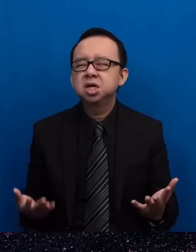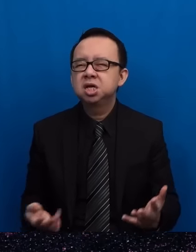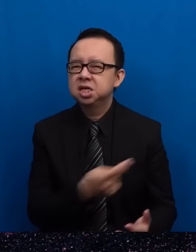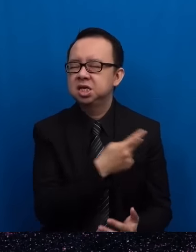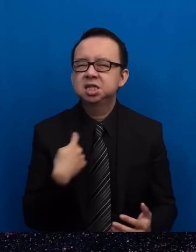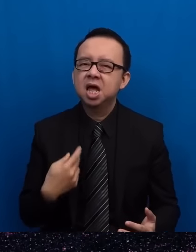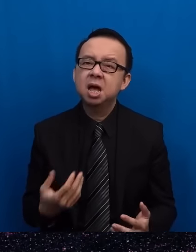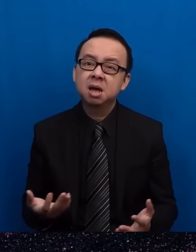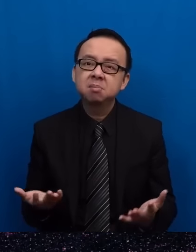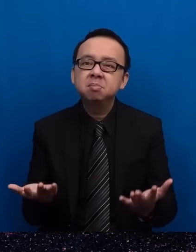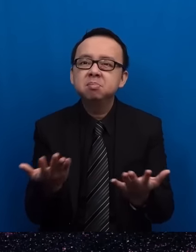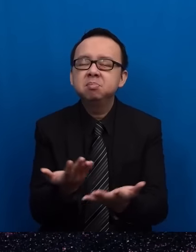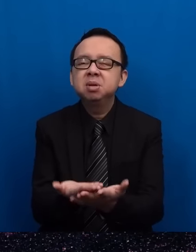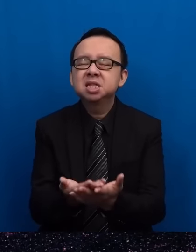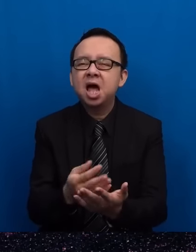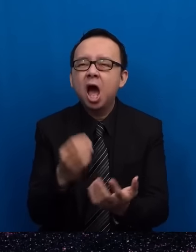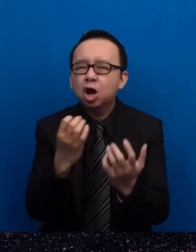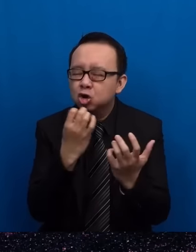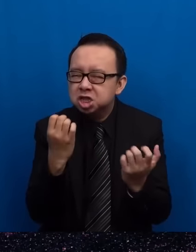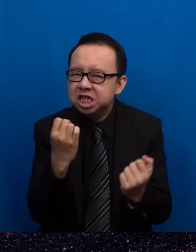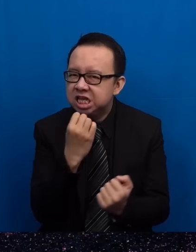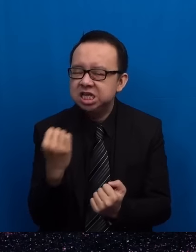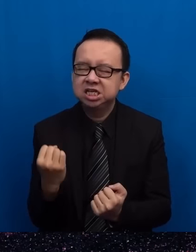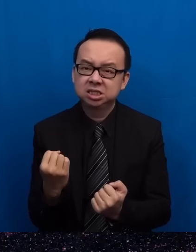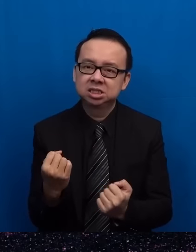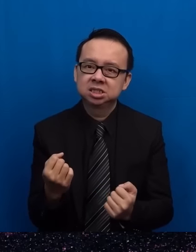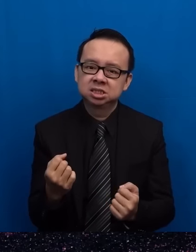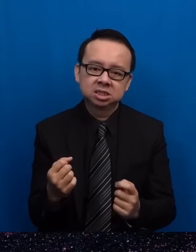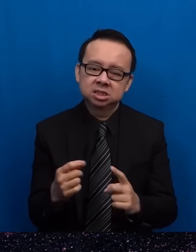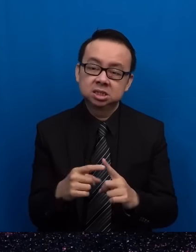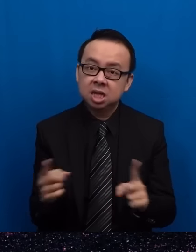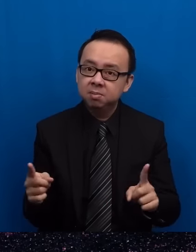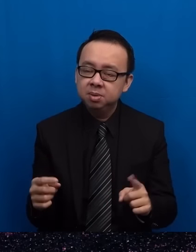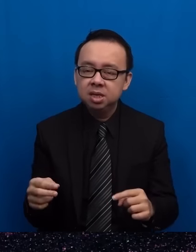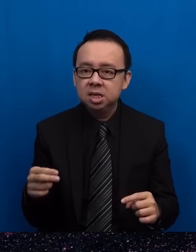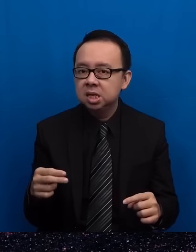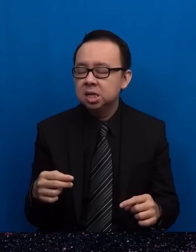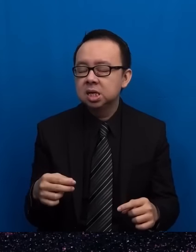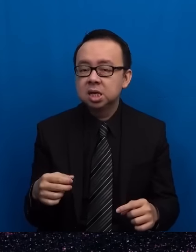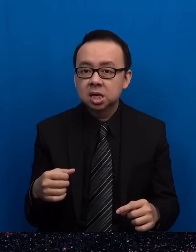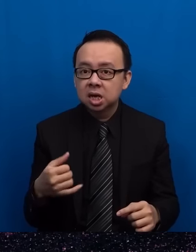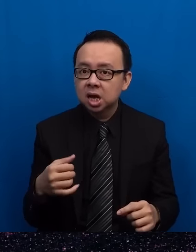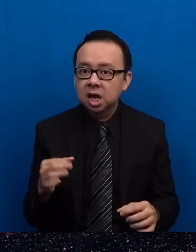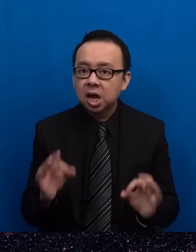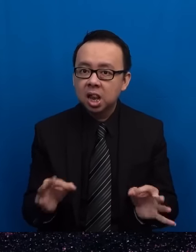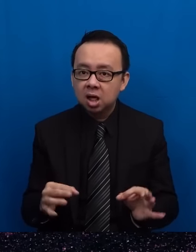segala perkara dan tahu hati saya, itu kalau diberi ternyata adalah ular.